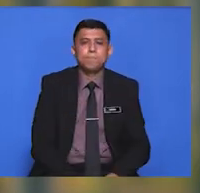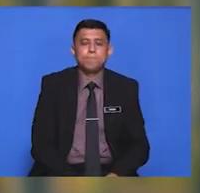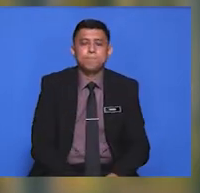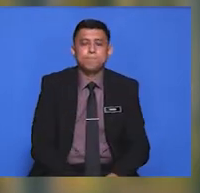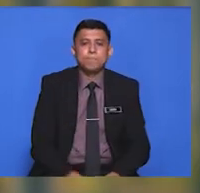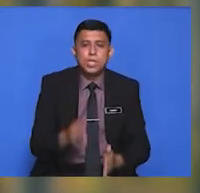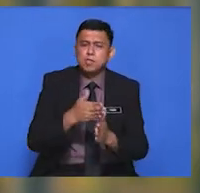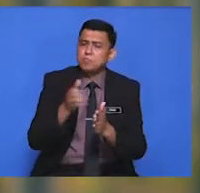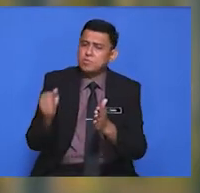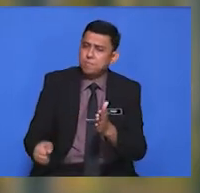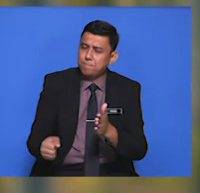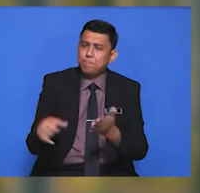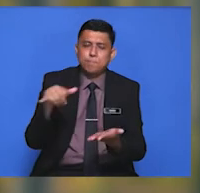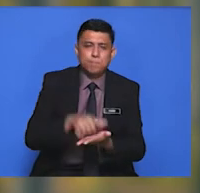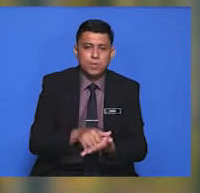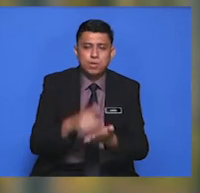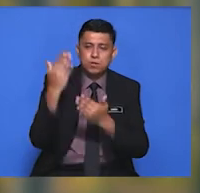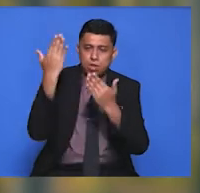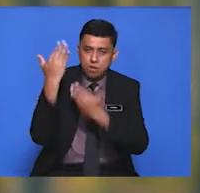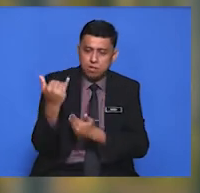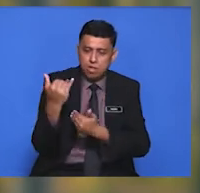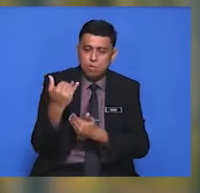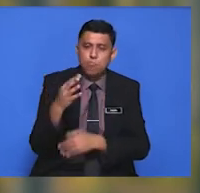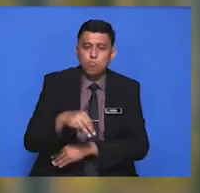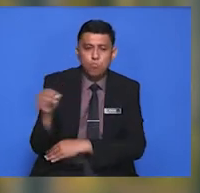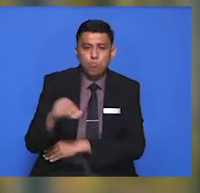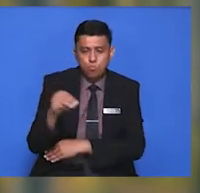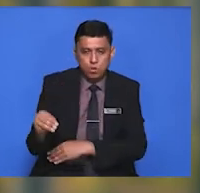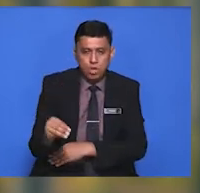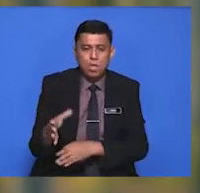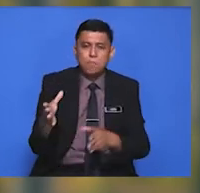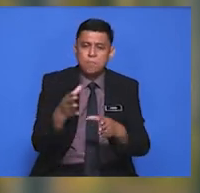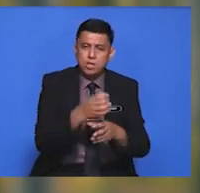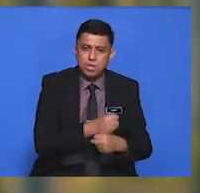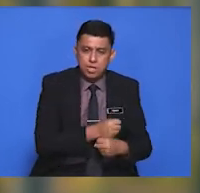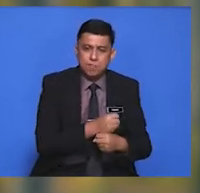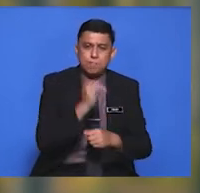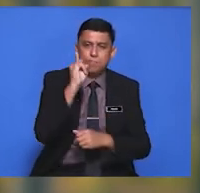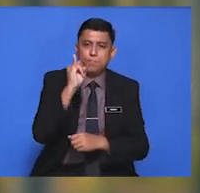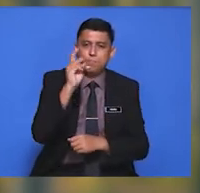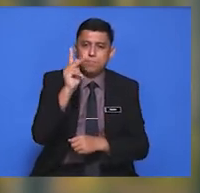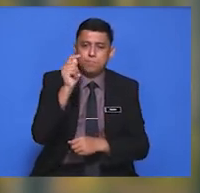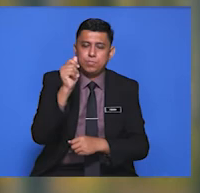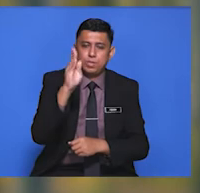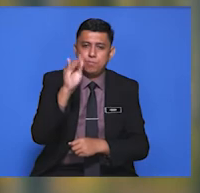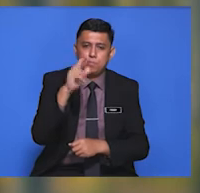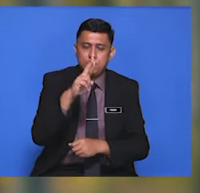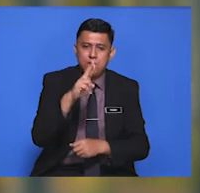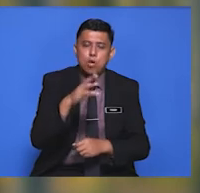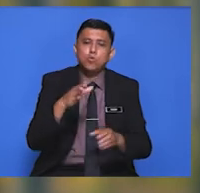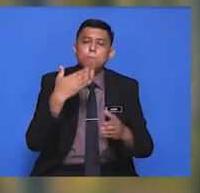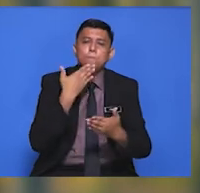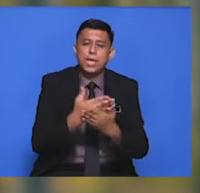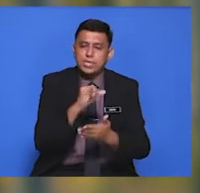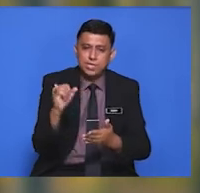Di samping itu, cikgu berharap murid-murid dapat mengambil iktibar daripada cerpen untuk memperbaiki diri